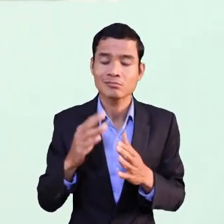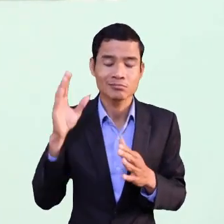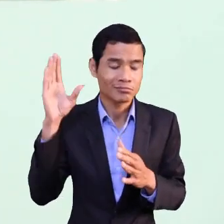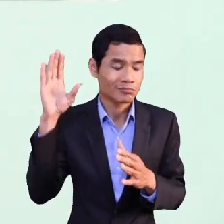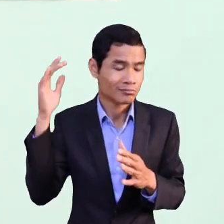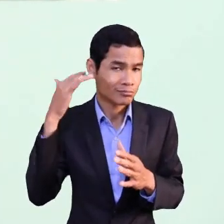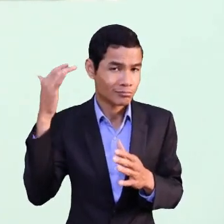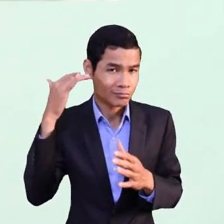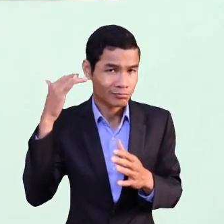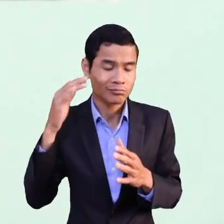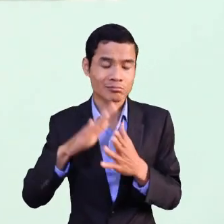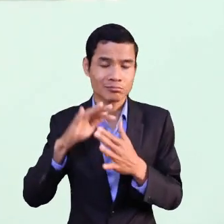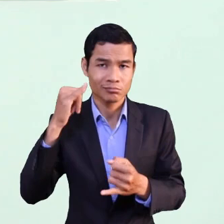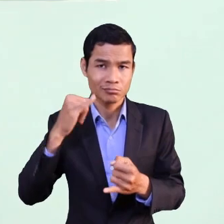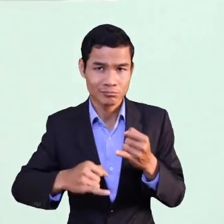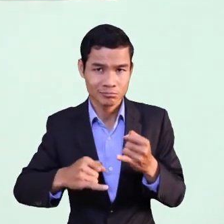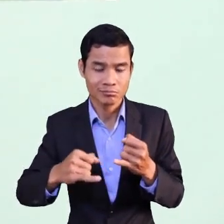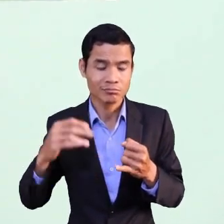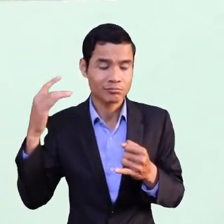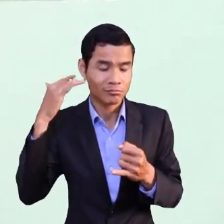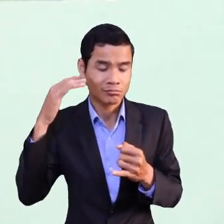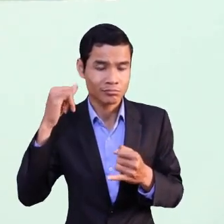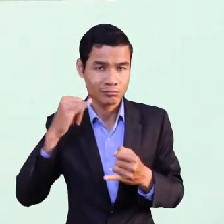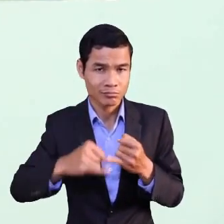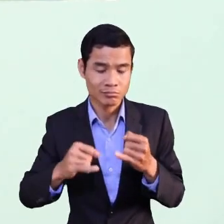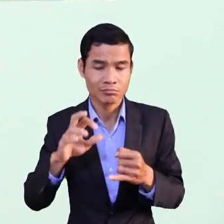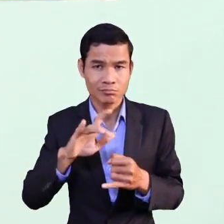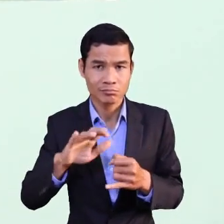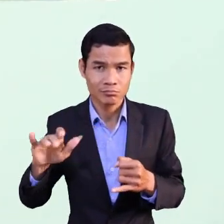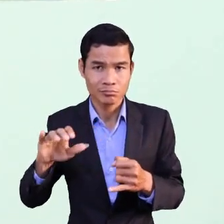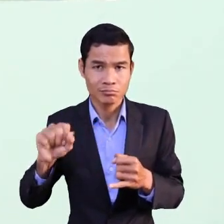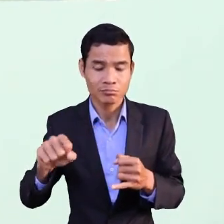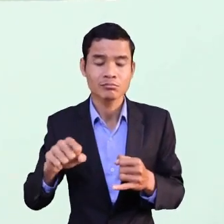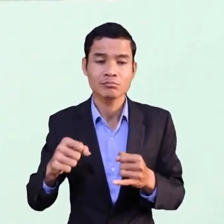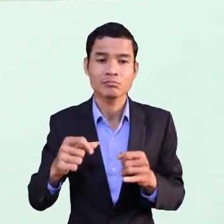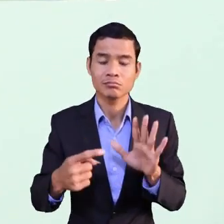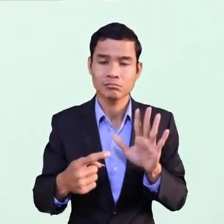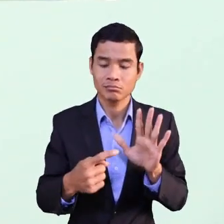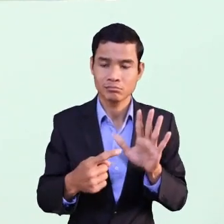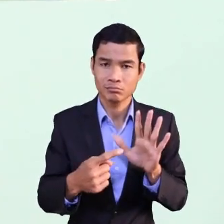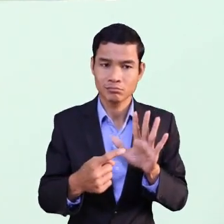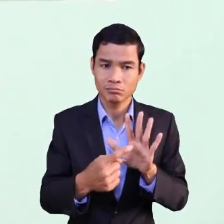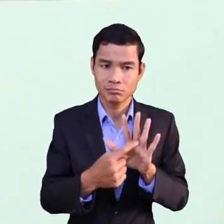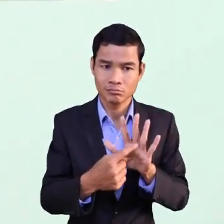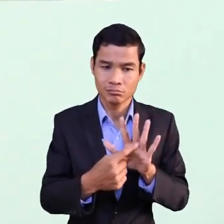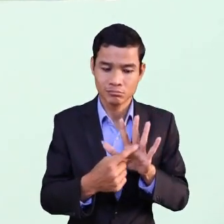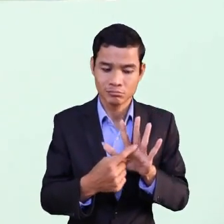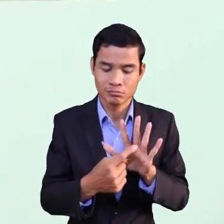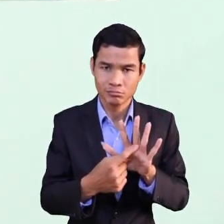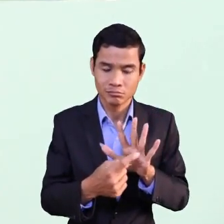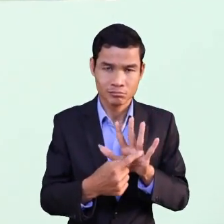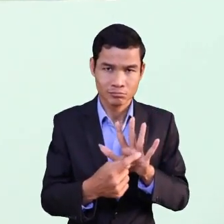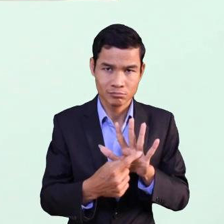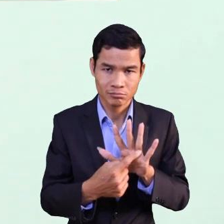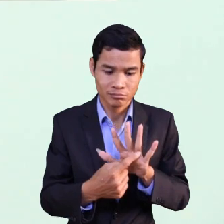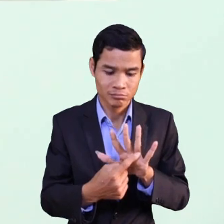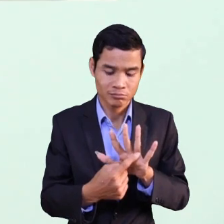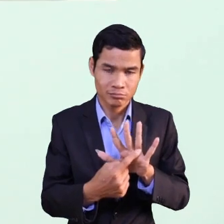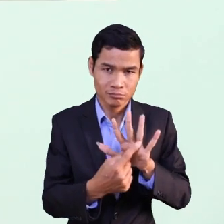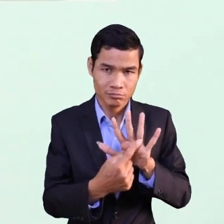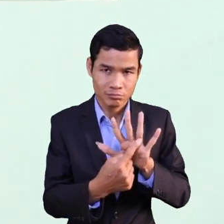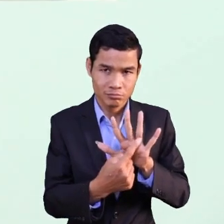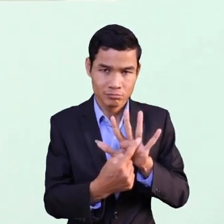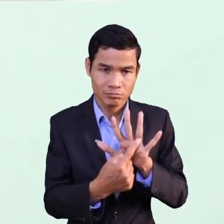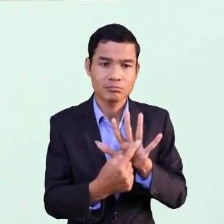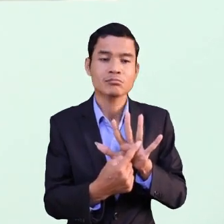ខាងចុងកូនណាអញ្ចឹងអ្នកគ្រូដាក់ចង្អុលដៃឲ្យចំស្រាក់ចានេះគឺស្រាក់អ៊ូចា